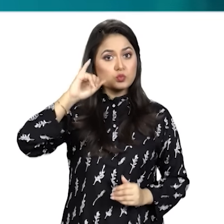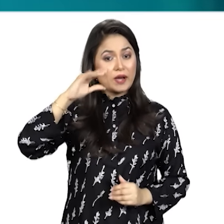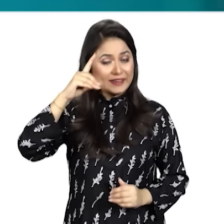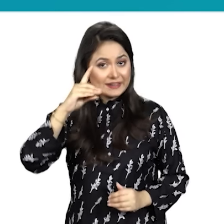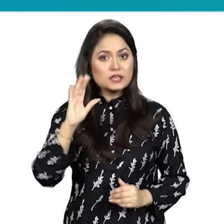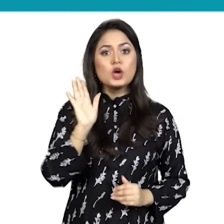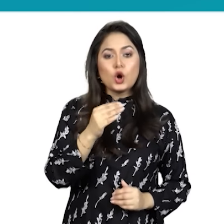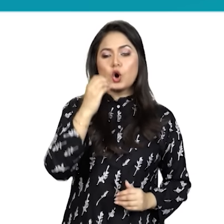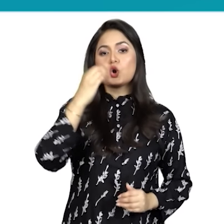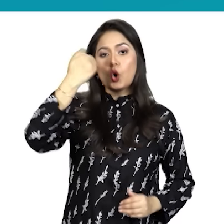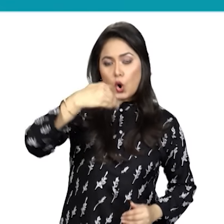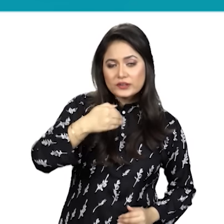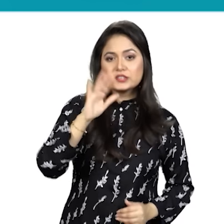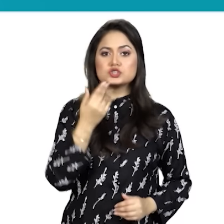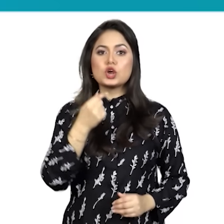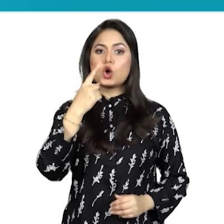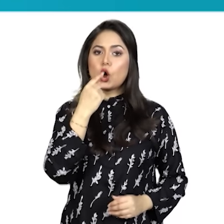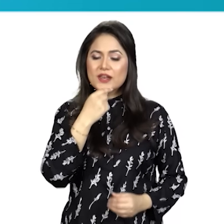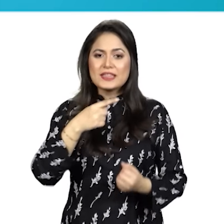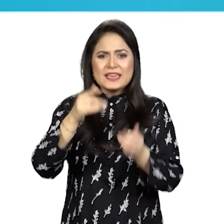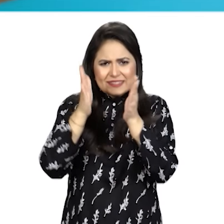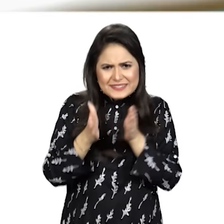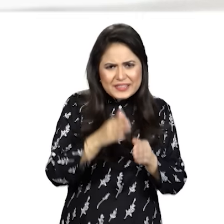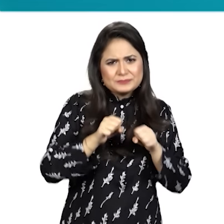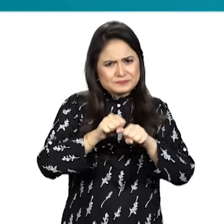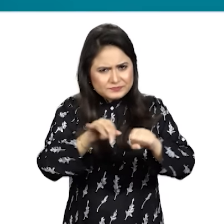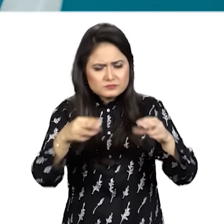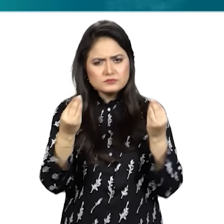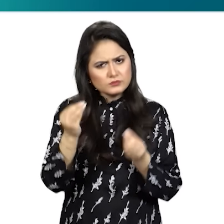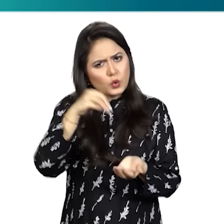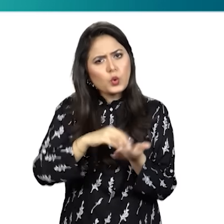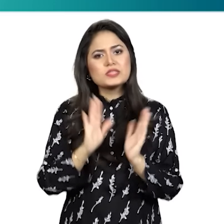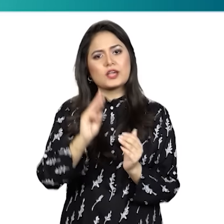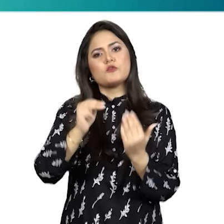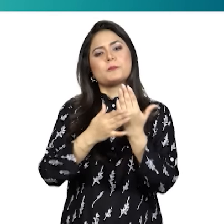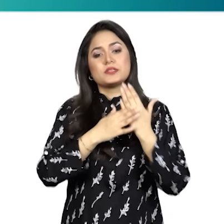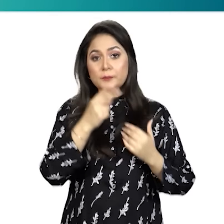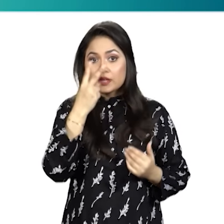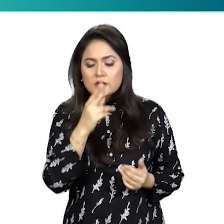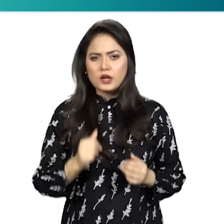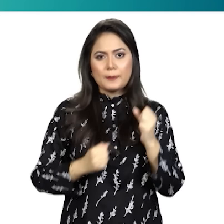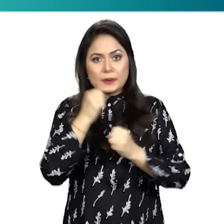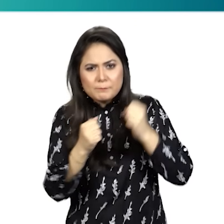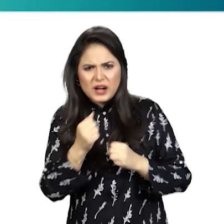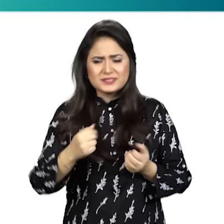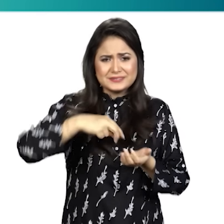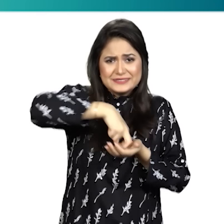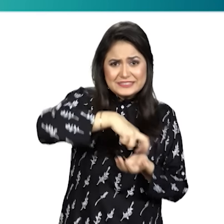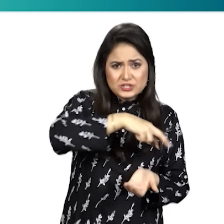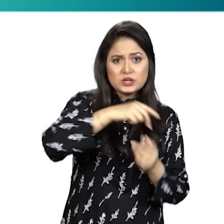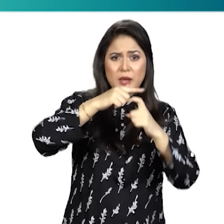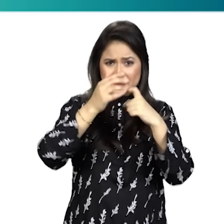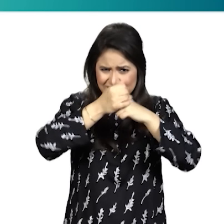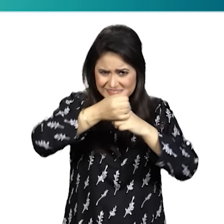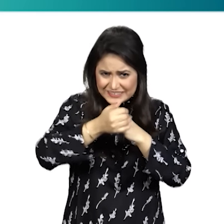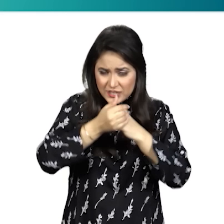अज्जा, ऑक्सीजन और इम्यून सेल्स भी पहुंचाता है। आपने अक्सर नोट किया होगा कि उठते, बैठते या भागते आपके घुटनों से